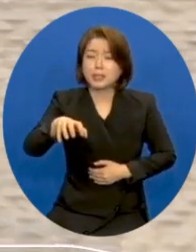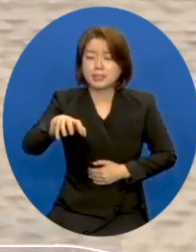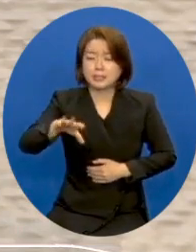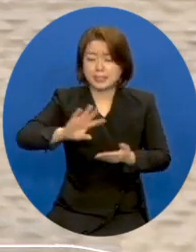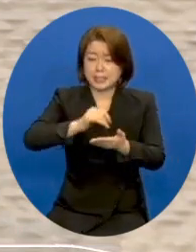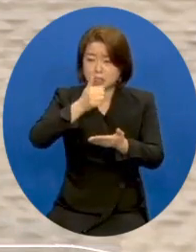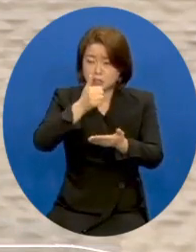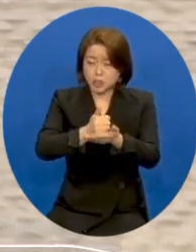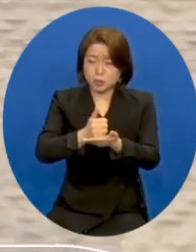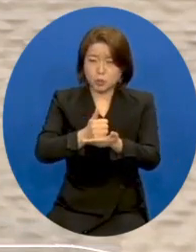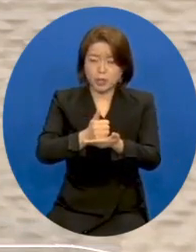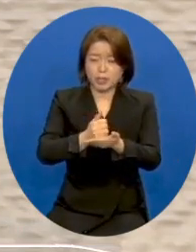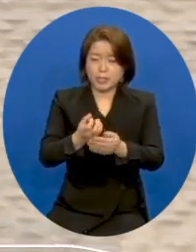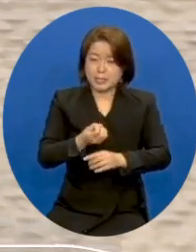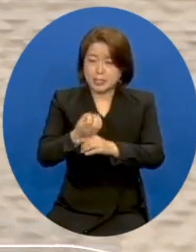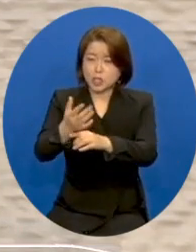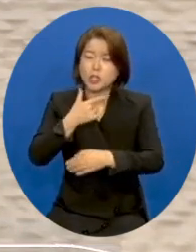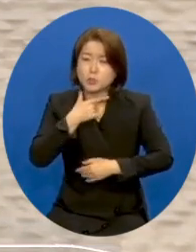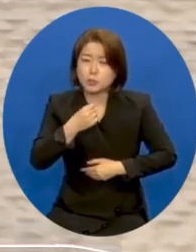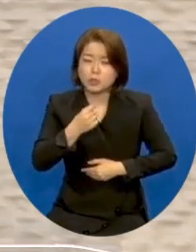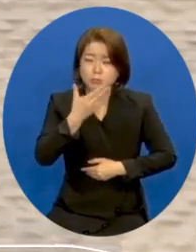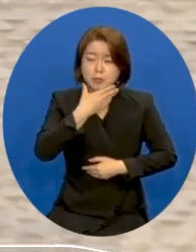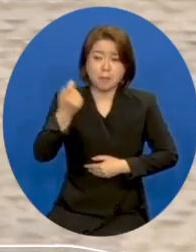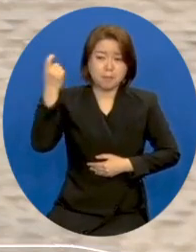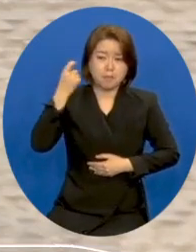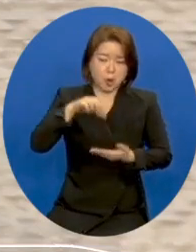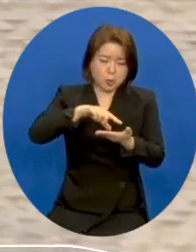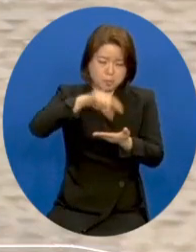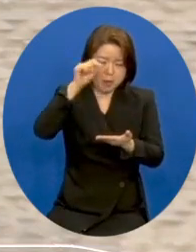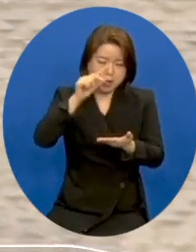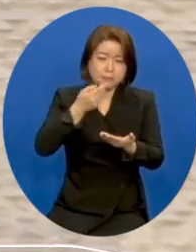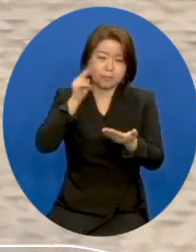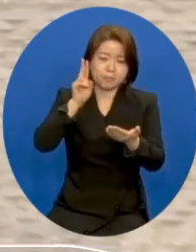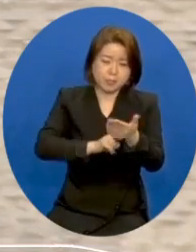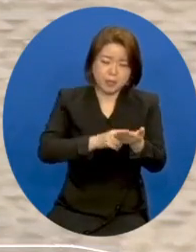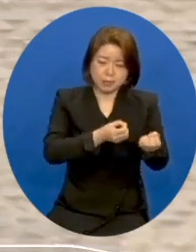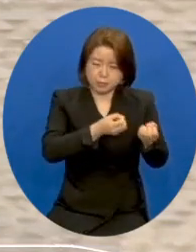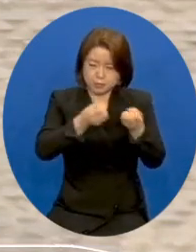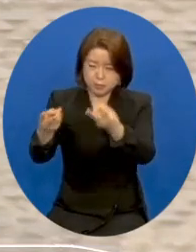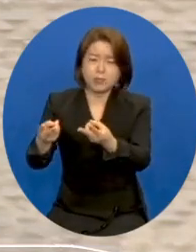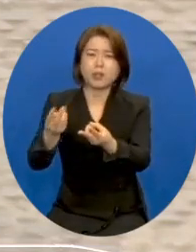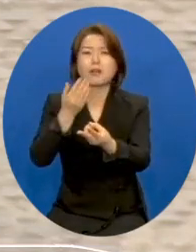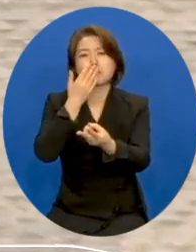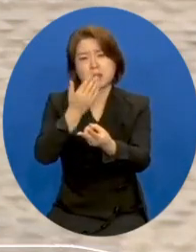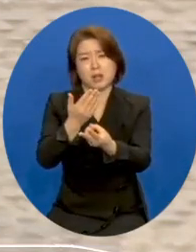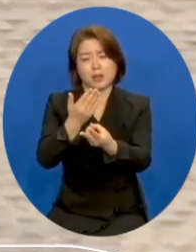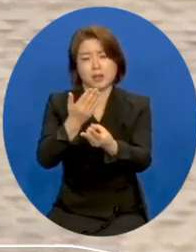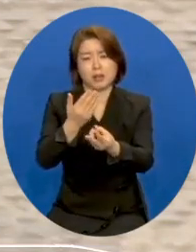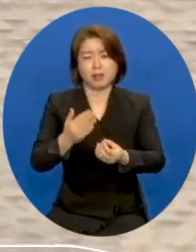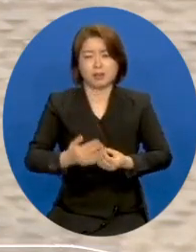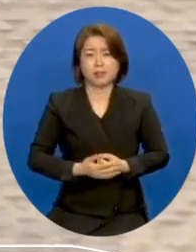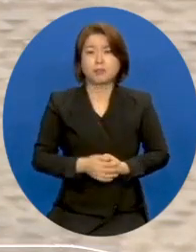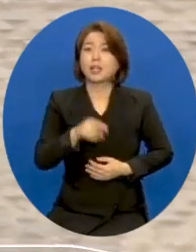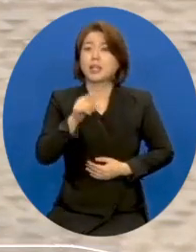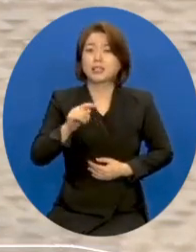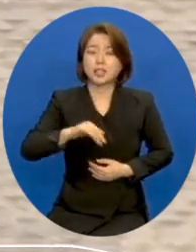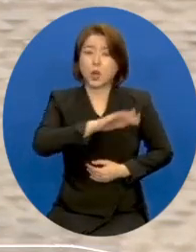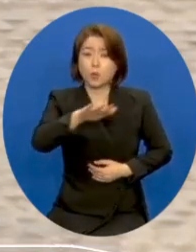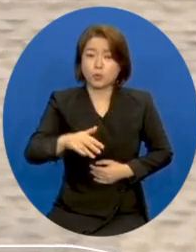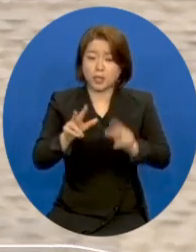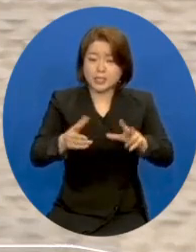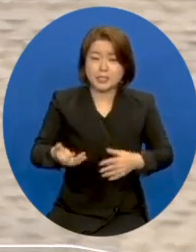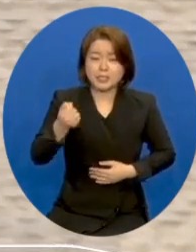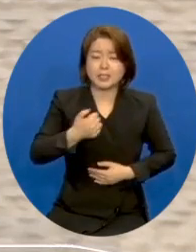전해주고 싶었던 그 복음의 핵심을 편지로 써서 보낼 수밖에 없었습니다. 그것이 우리가 가지고